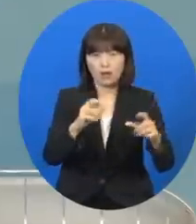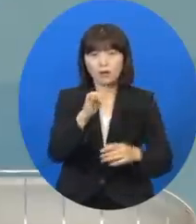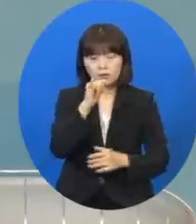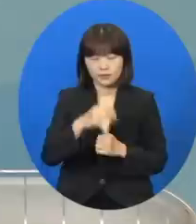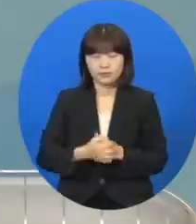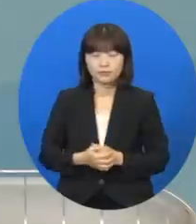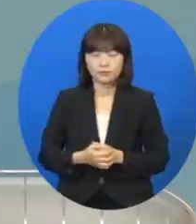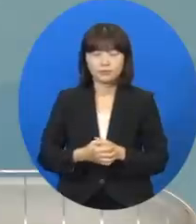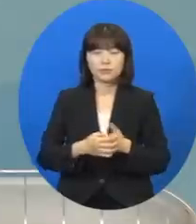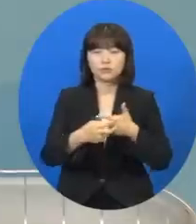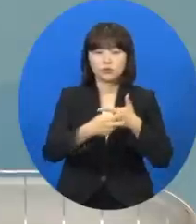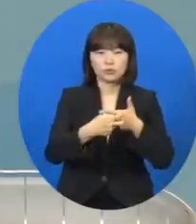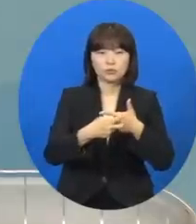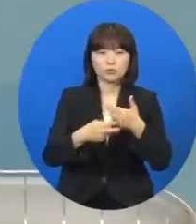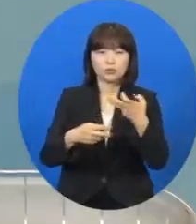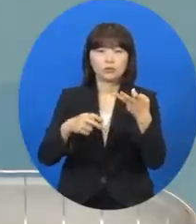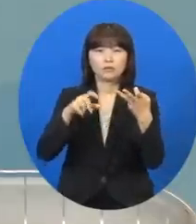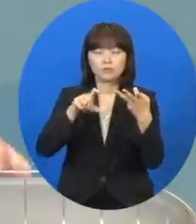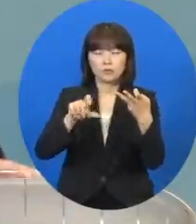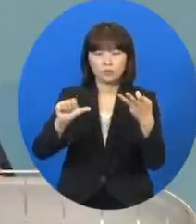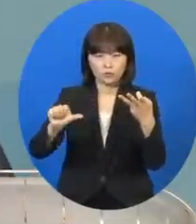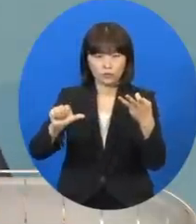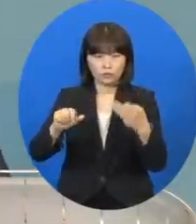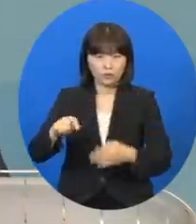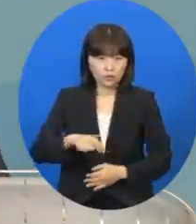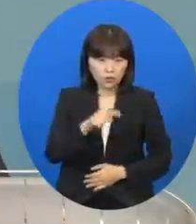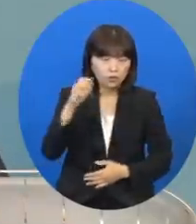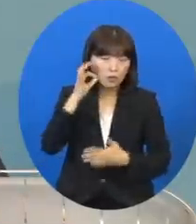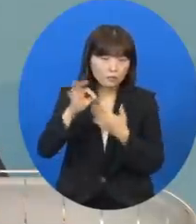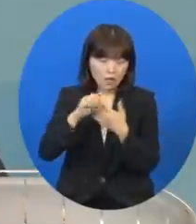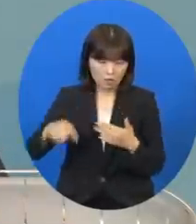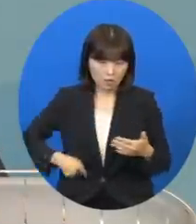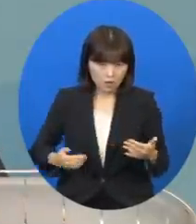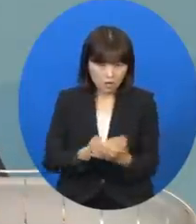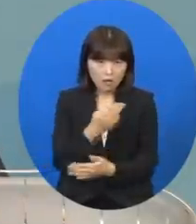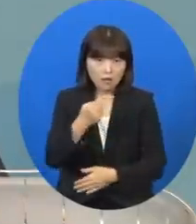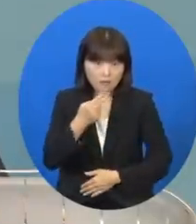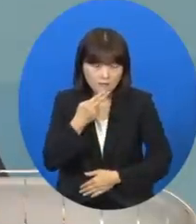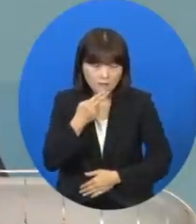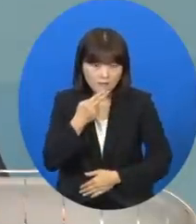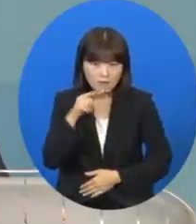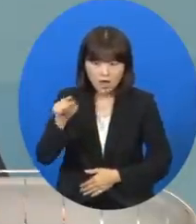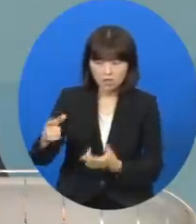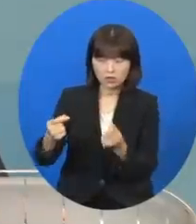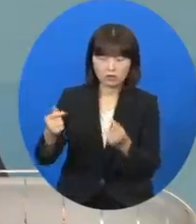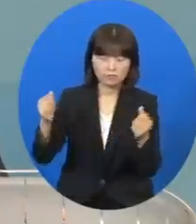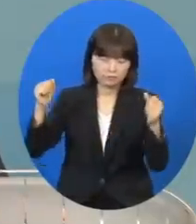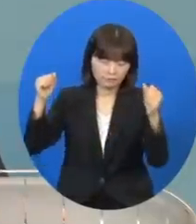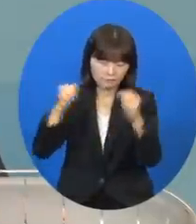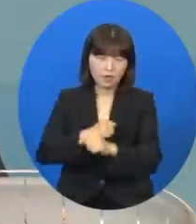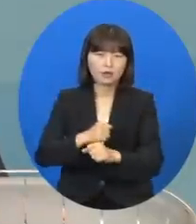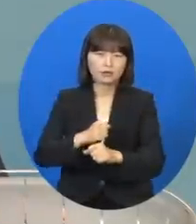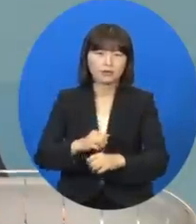누가복음 13장 5절에 너희도 만일 회개하지 아니하면 다 이와 같이